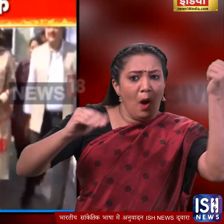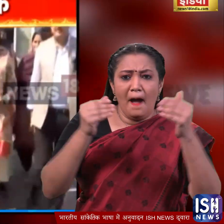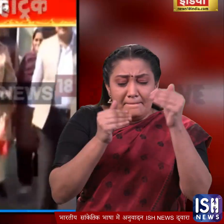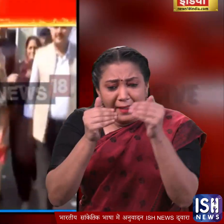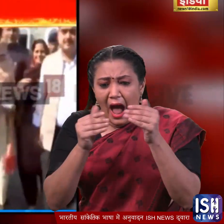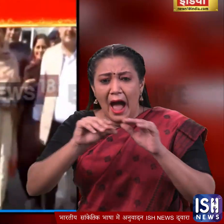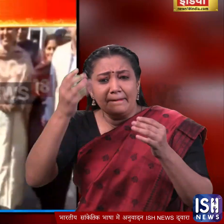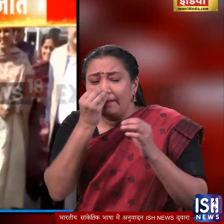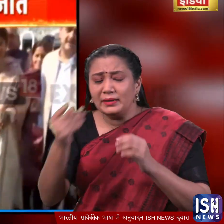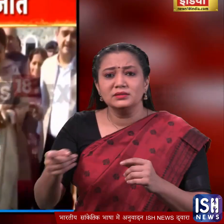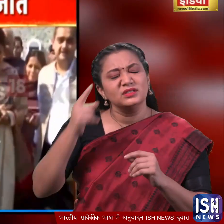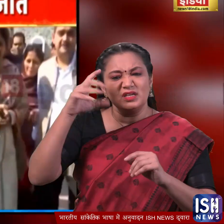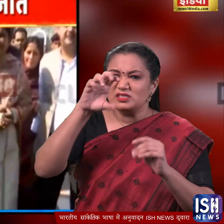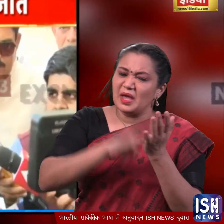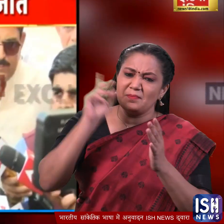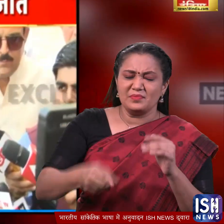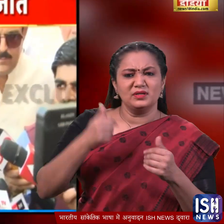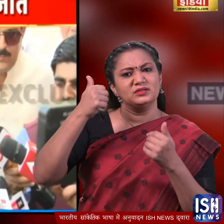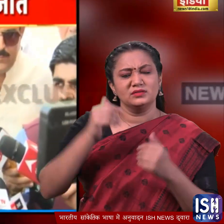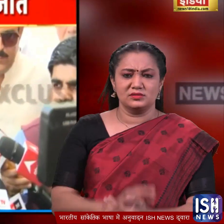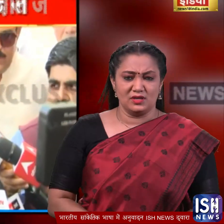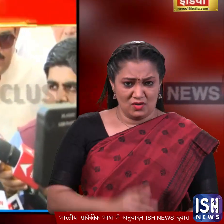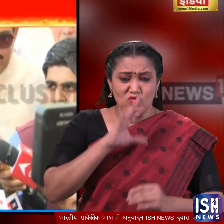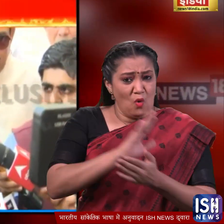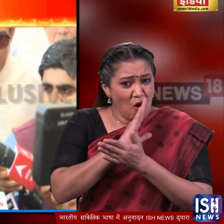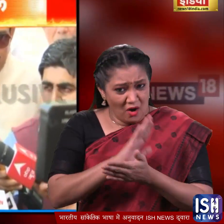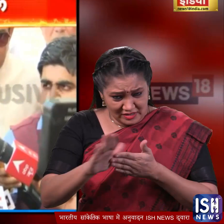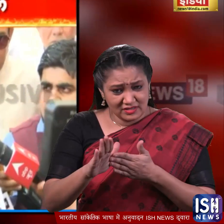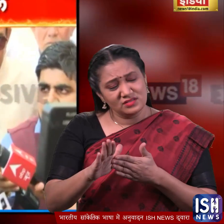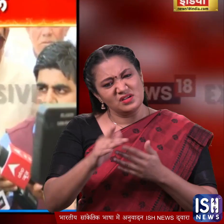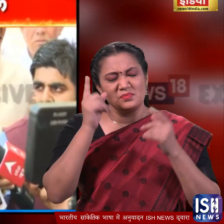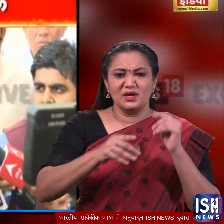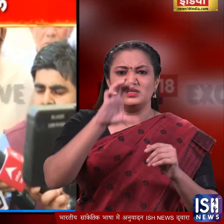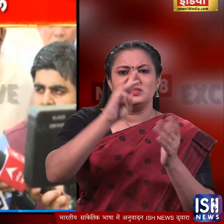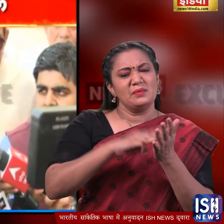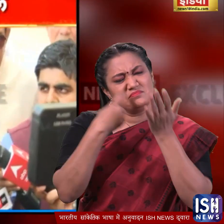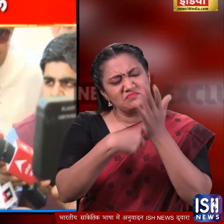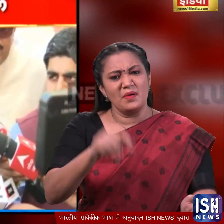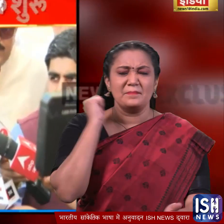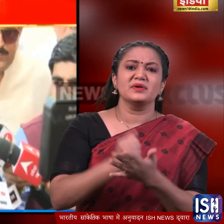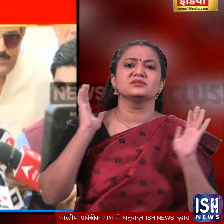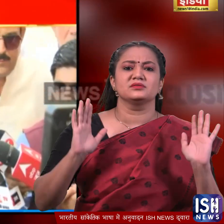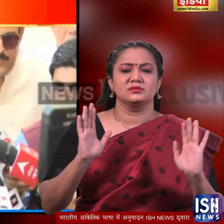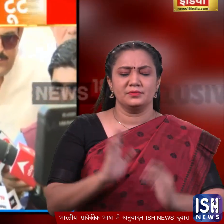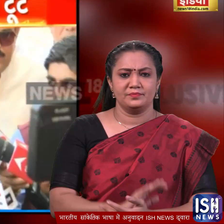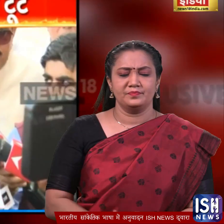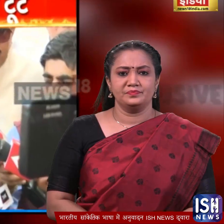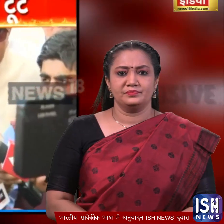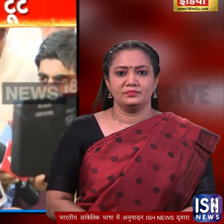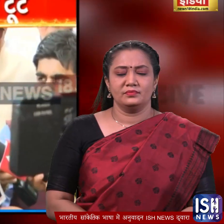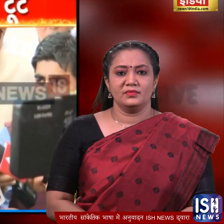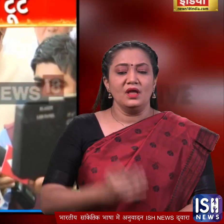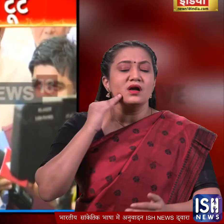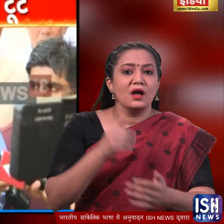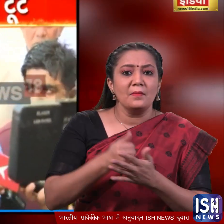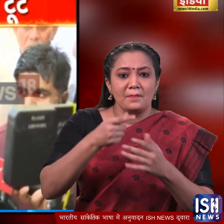बताया और मुख्यमंत्री का इस्तीफा मांग लिया। मुख्यमंत्री में अगर नैतिकता है तो मुख्यमंत्री को तो इस्तीफा उसी दिन दे देना चाहिए था